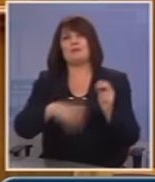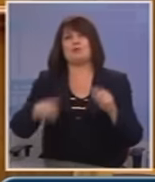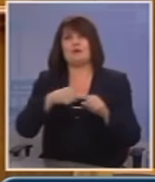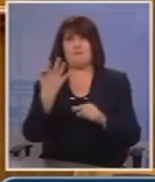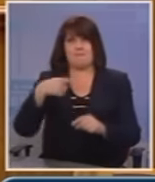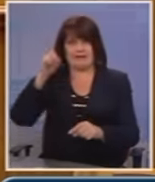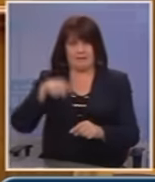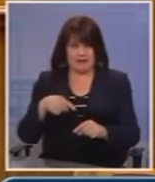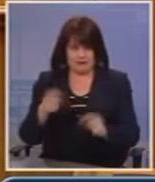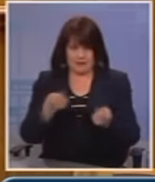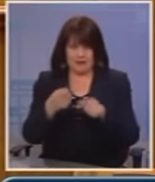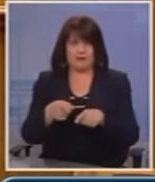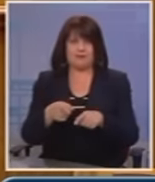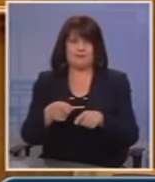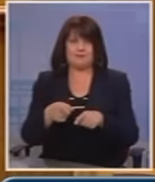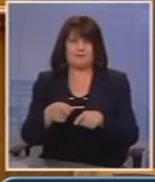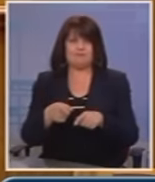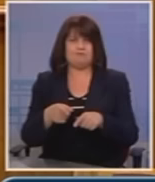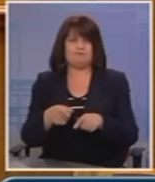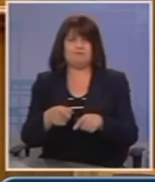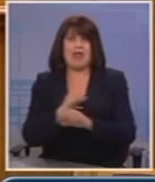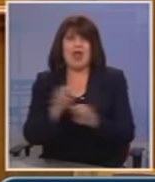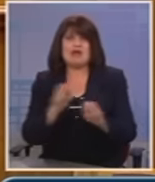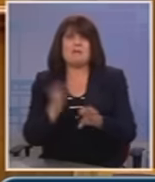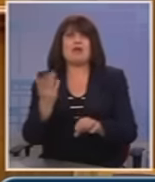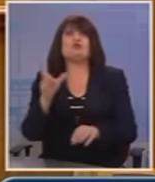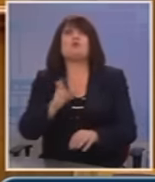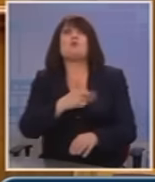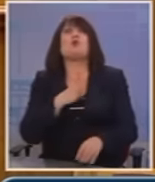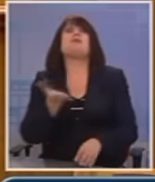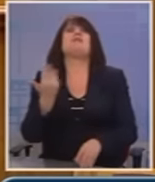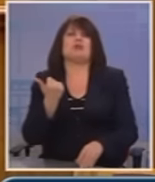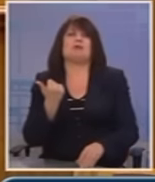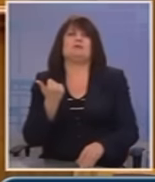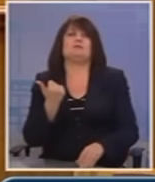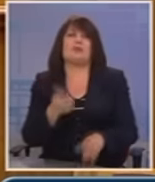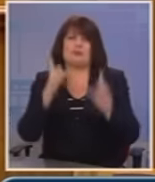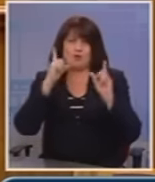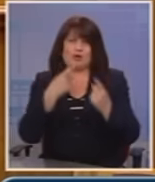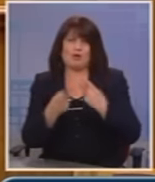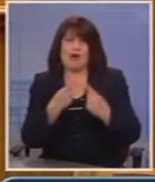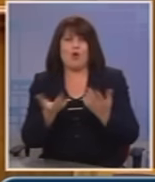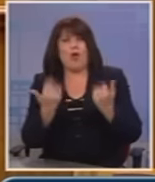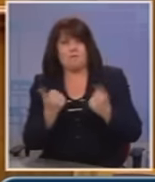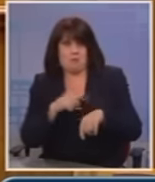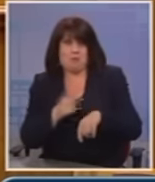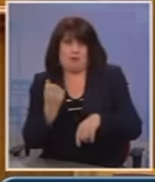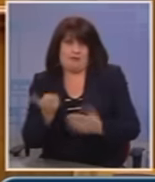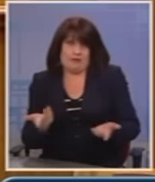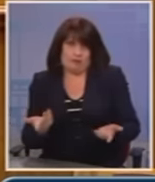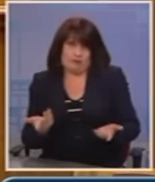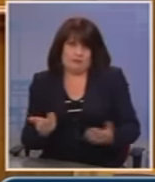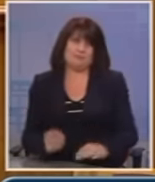εντός 5 ημερών, χωρίς καμία δυνατότητα ενημέρωσης των πολιτών, και δημοκρατικού διαλόγου.